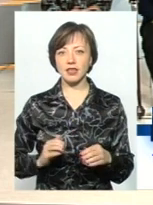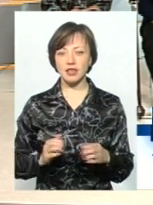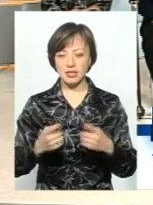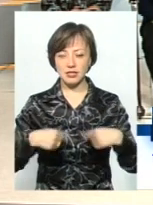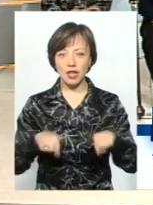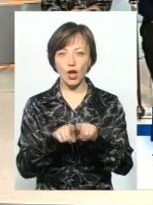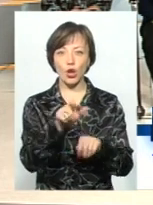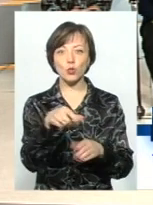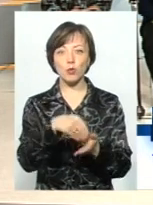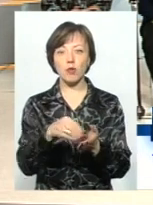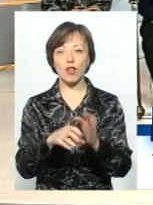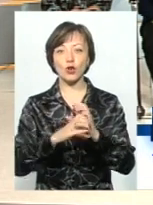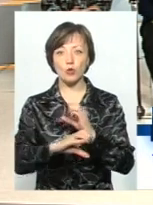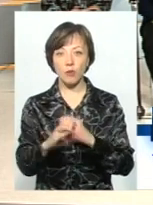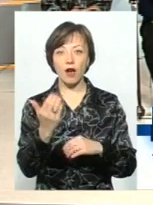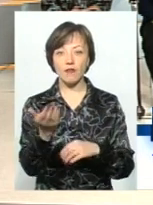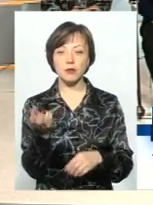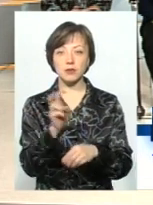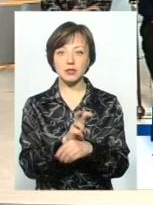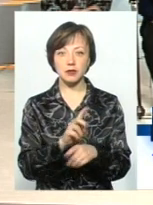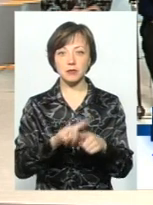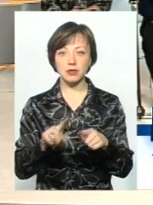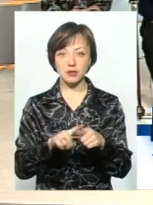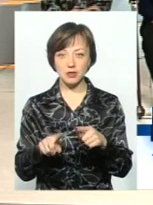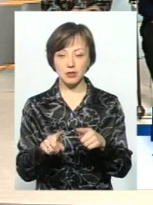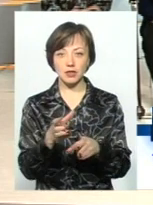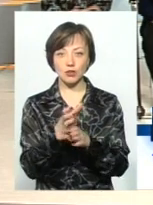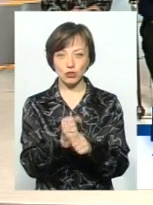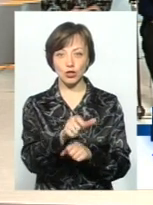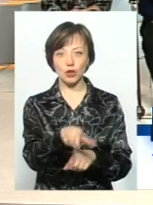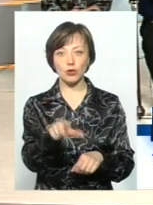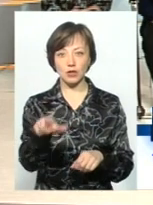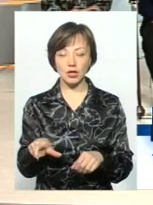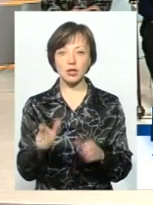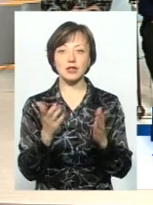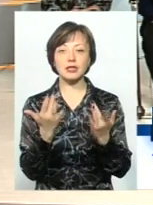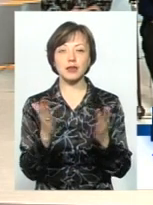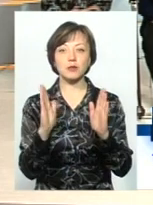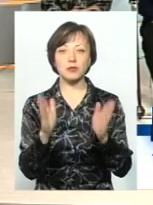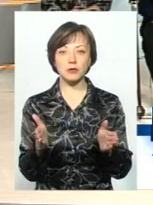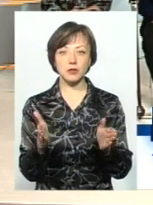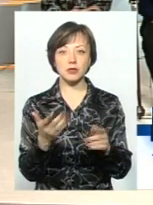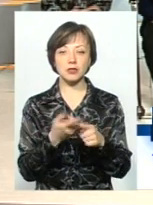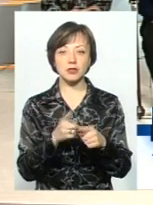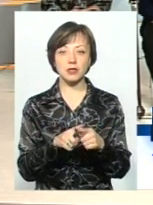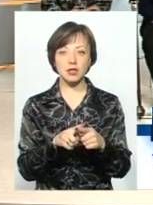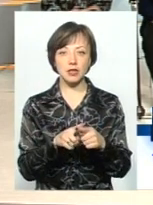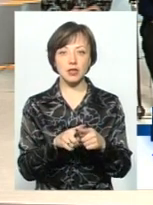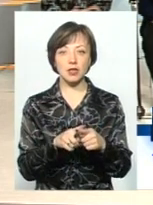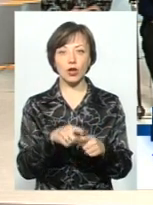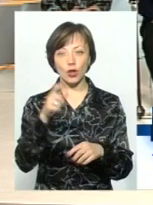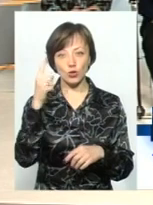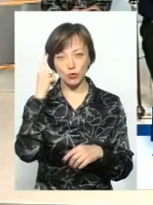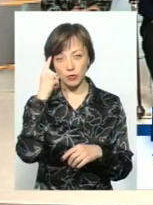різку. А ви прийшли безденько президенту душити? Та скільки ви вже будете душити? Чи ви знаєте, що